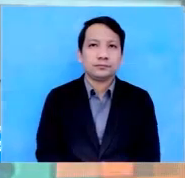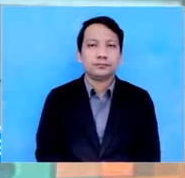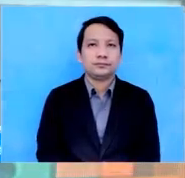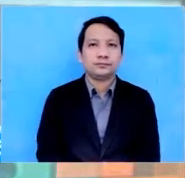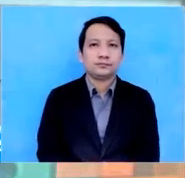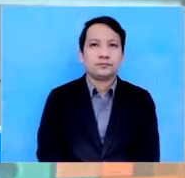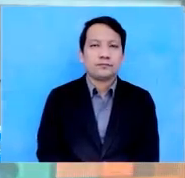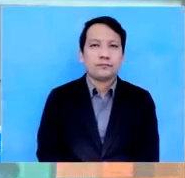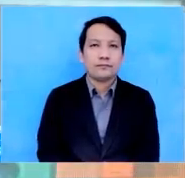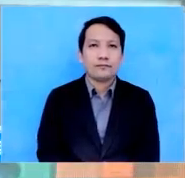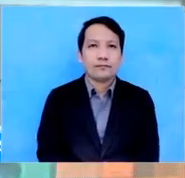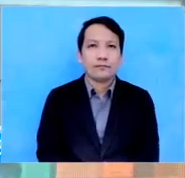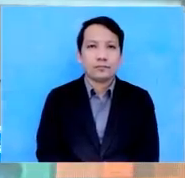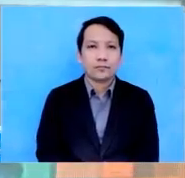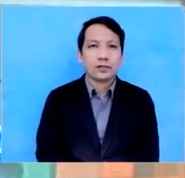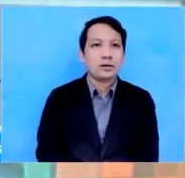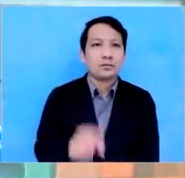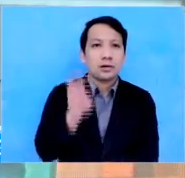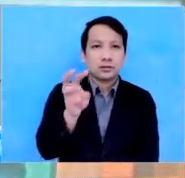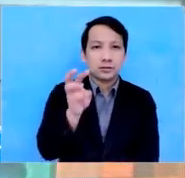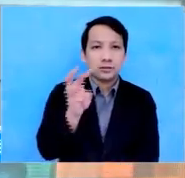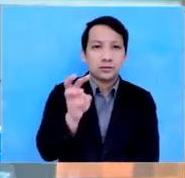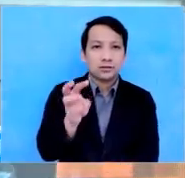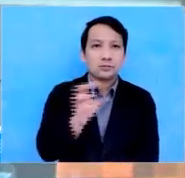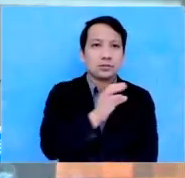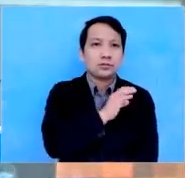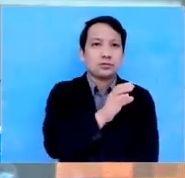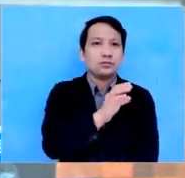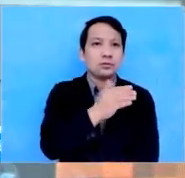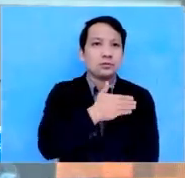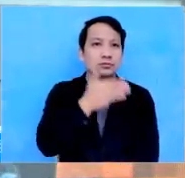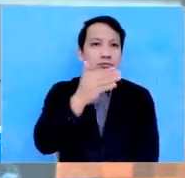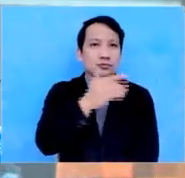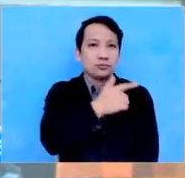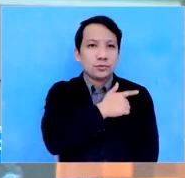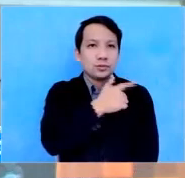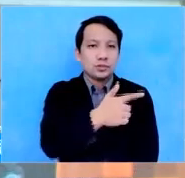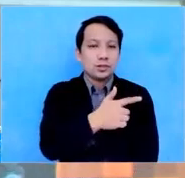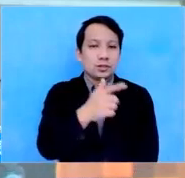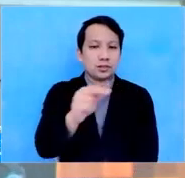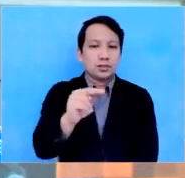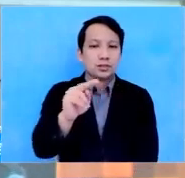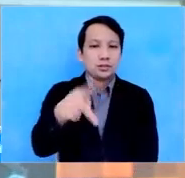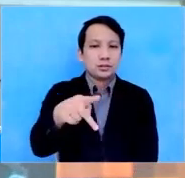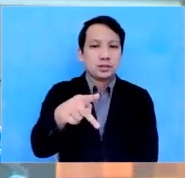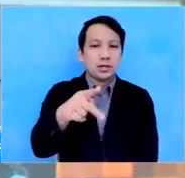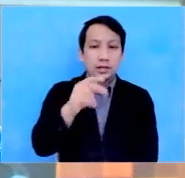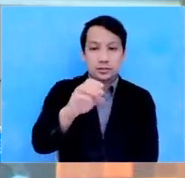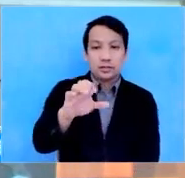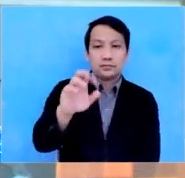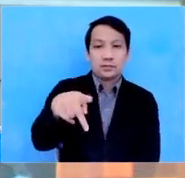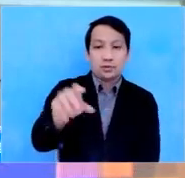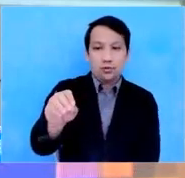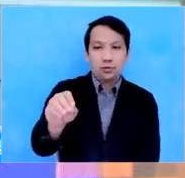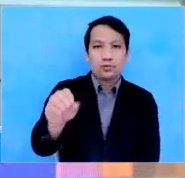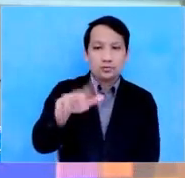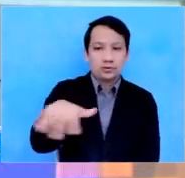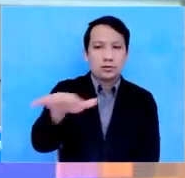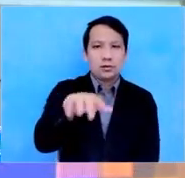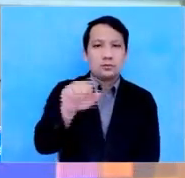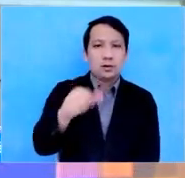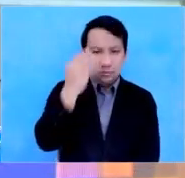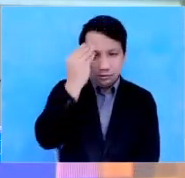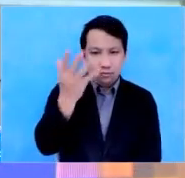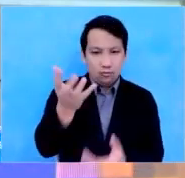Kumasa ang mahigit 60 colonel hanggang general ng National Capital Region Police Office o NCRPO sa apela ni